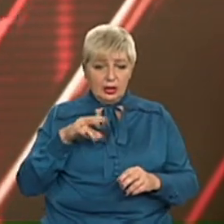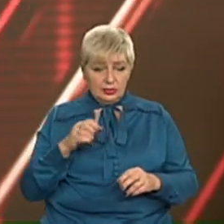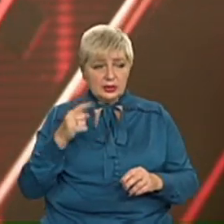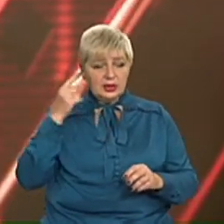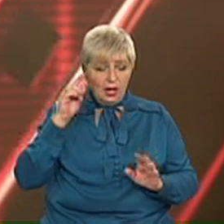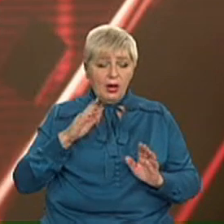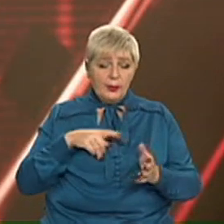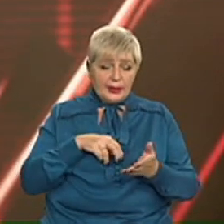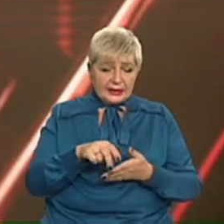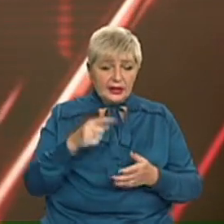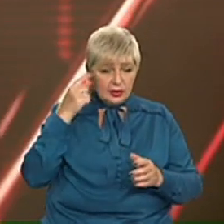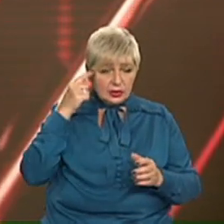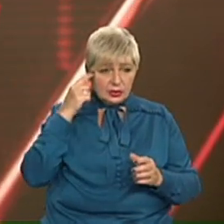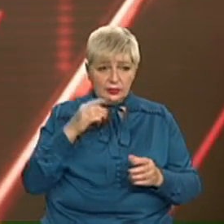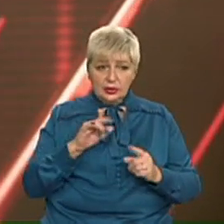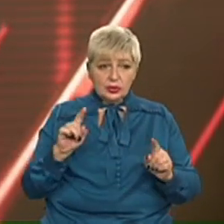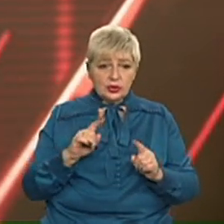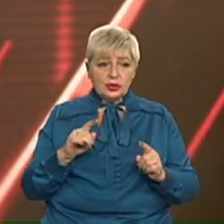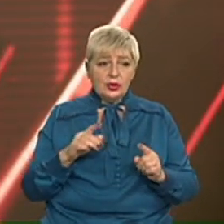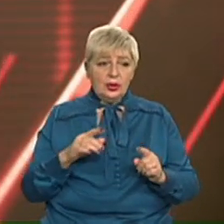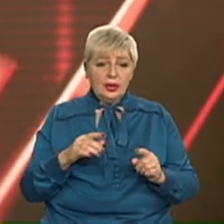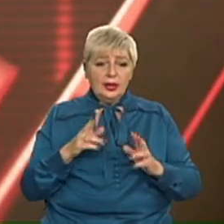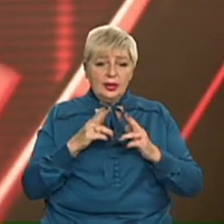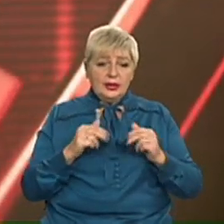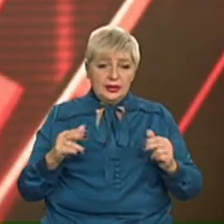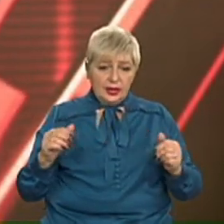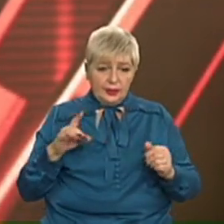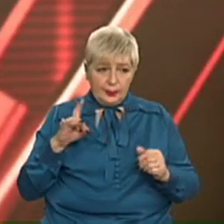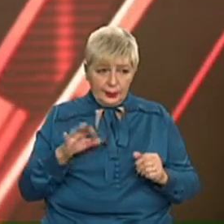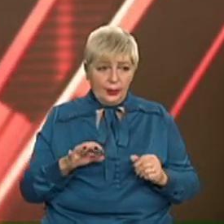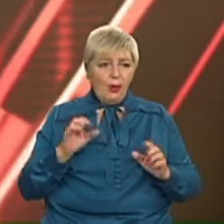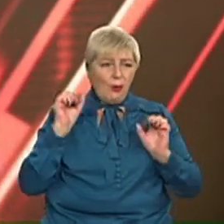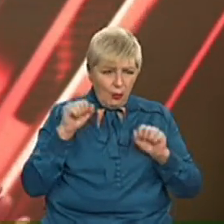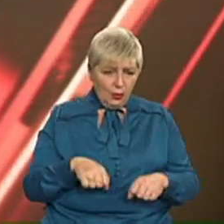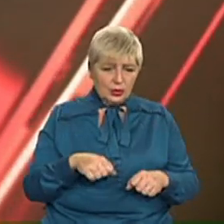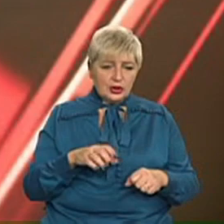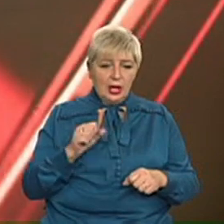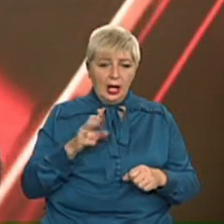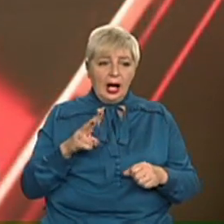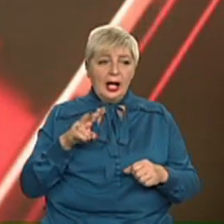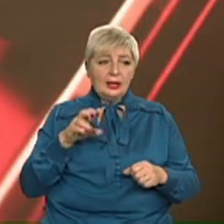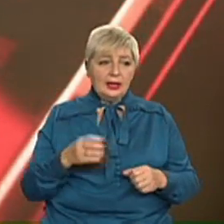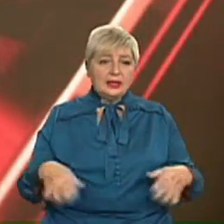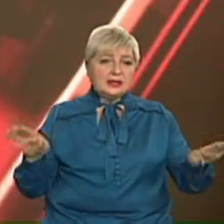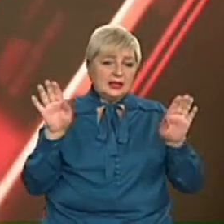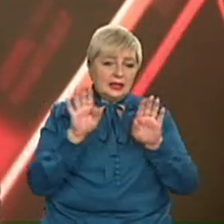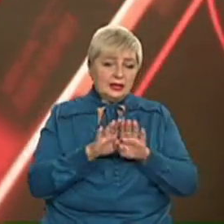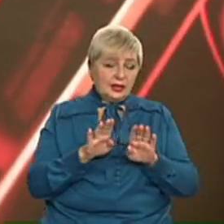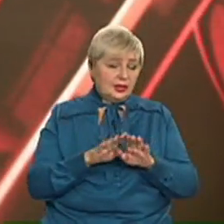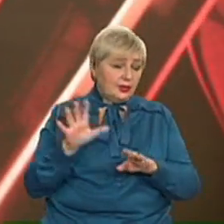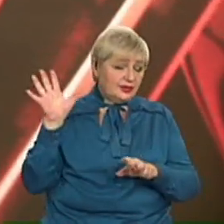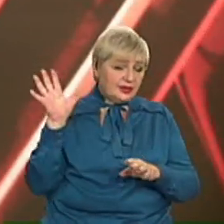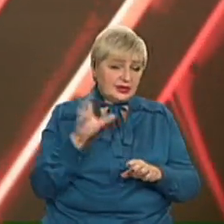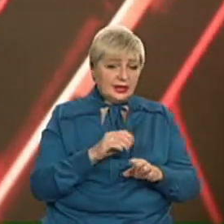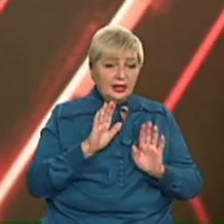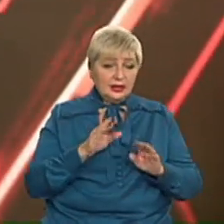так не можна, що міста цього не витягнуть. Дніпро витягнуло би освіту, але закрило би всі інші віконці. Ми б не робили